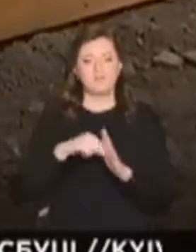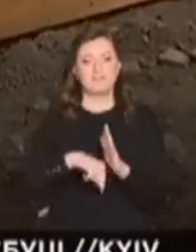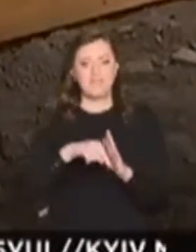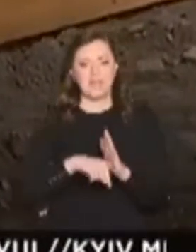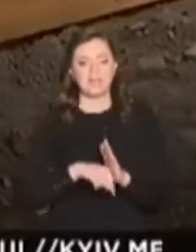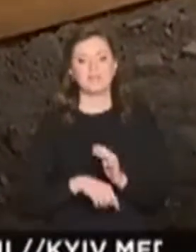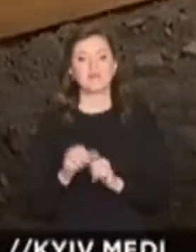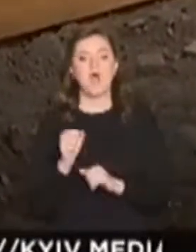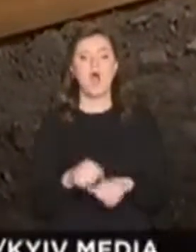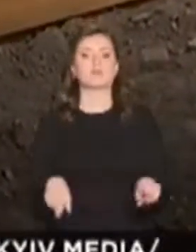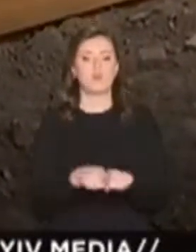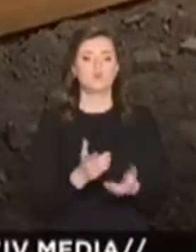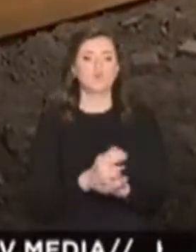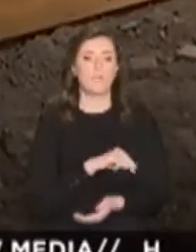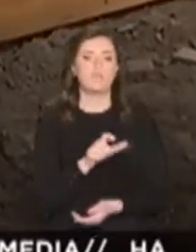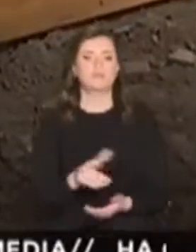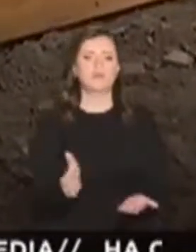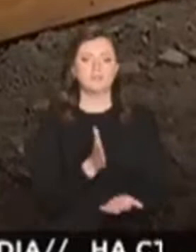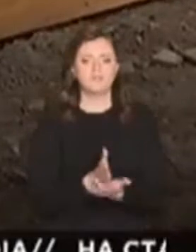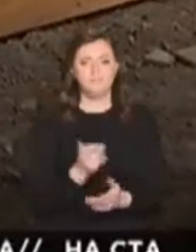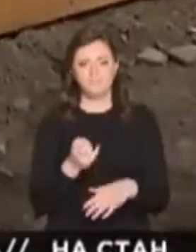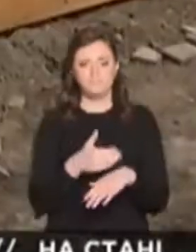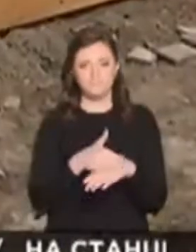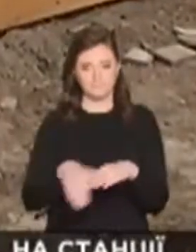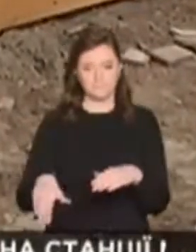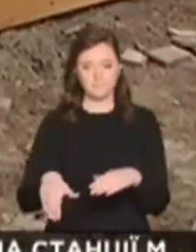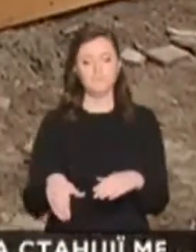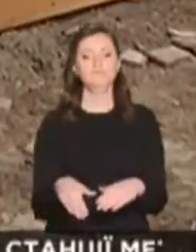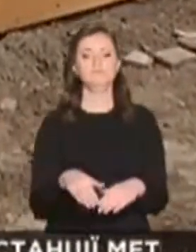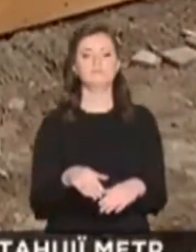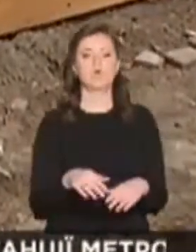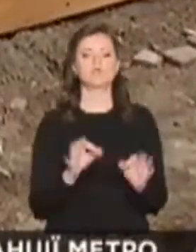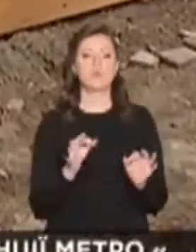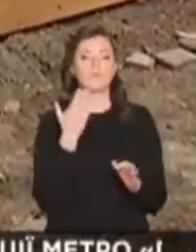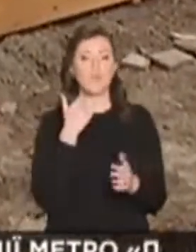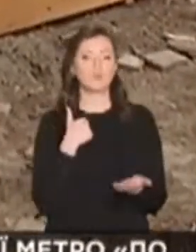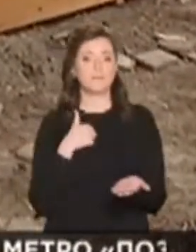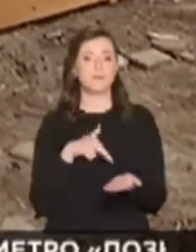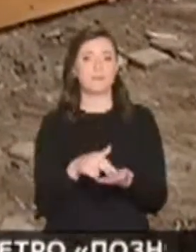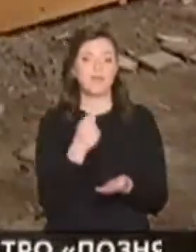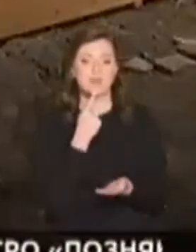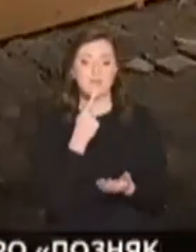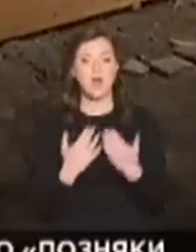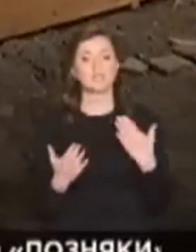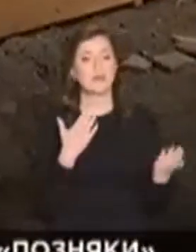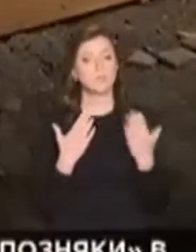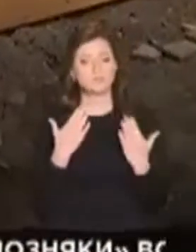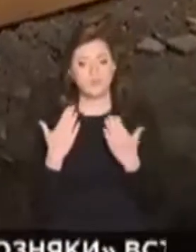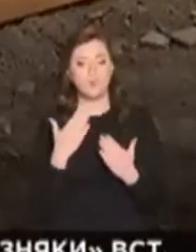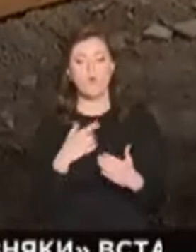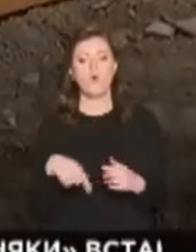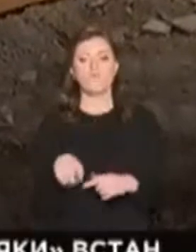всередині. А також є працівники, які знаходяться на вулиці. Але, щоправда, коли ми підійшли, намагались поспілкуватися,